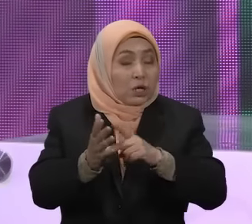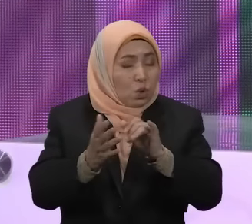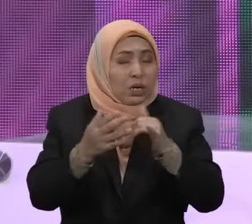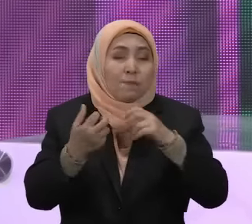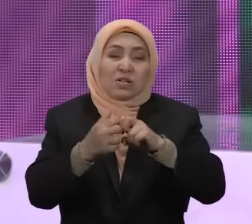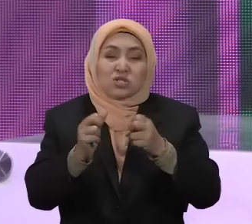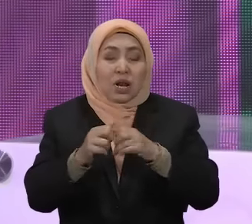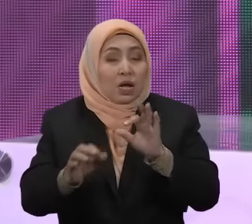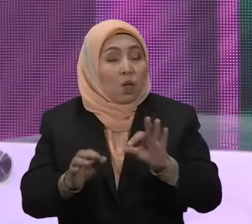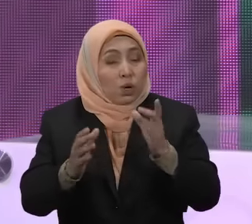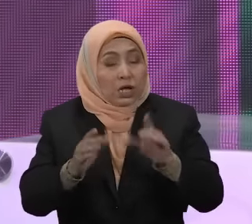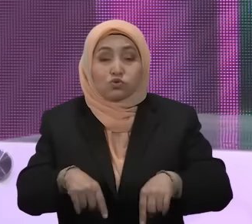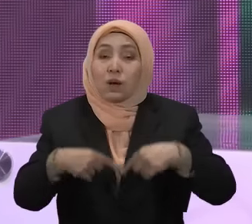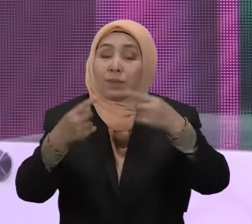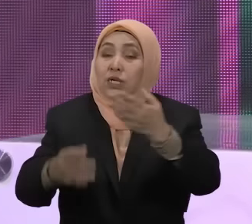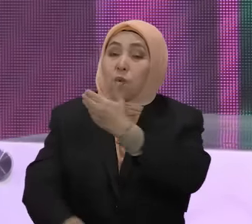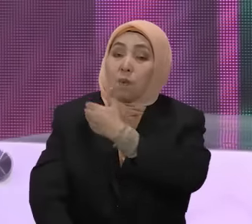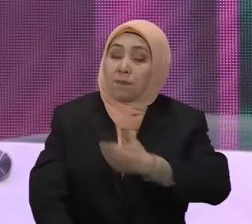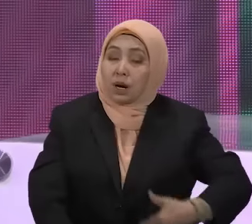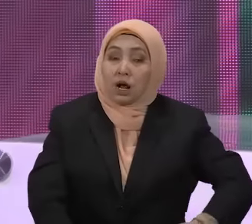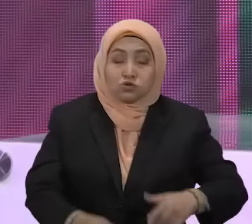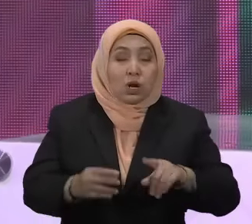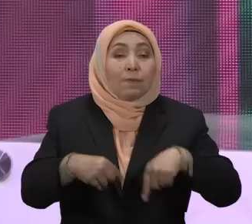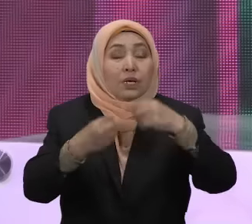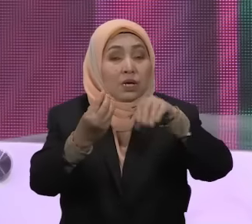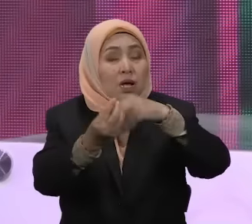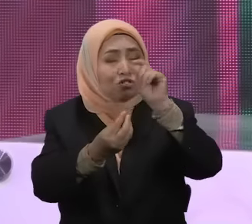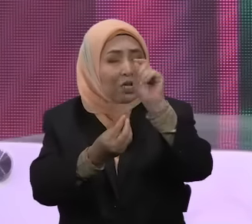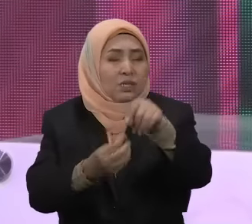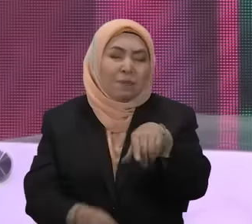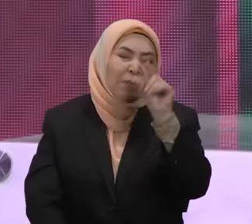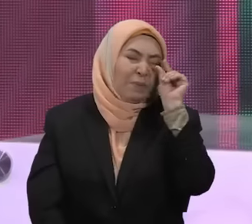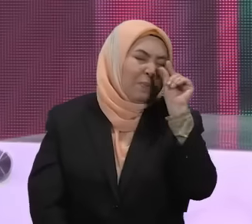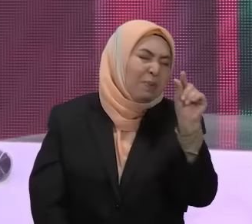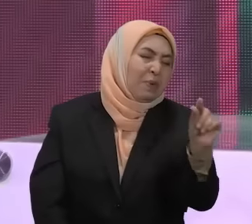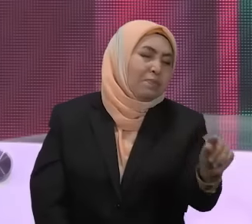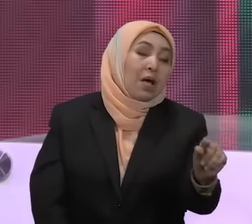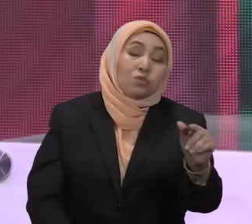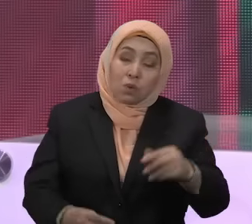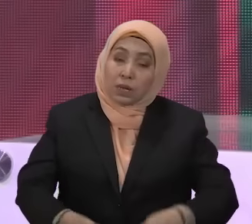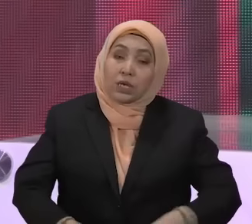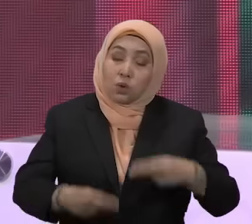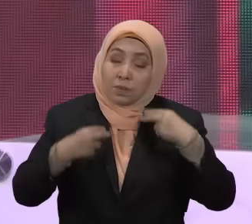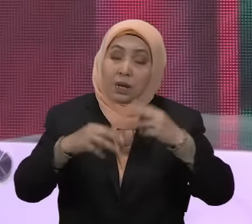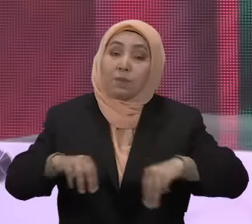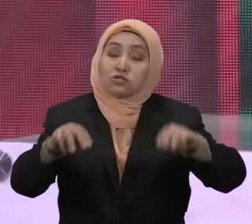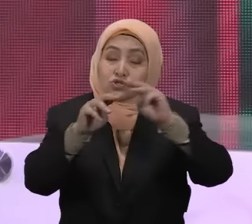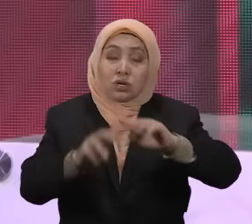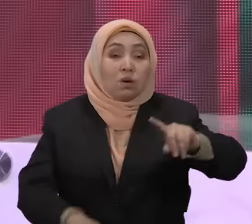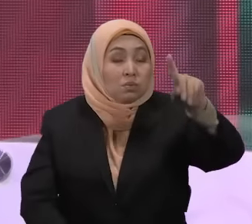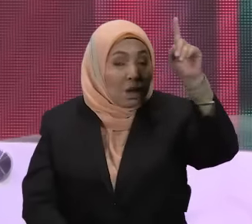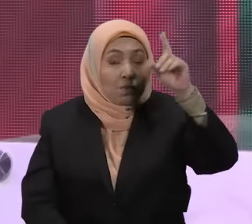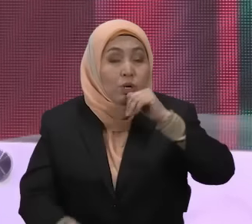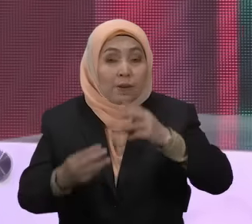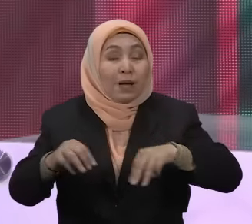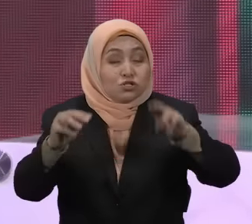satu. Dan yang keduanya, kalau orang yang dah pergi umrah zat kan, umrah ataupun hajj, tetapi memandang enteng kepada memakmurkan masjid Allah. Masjid Allah